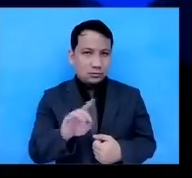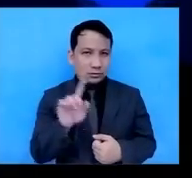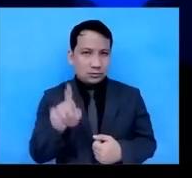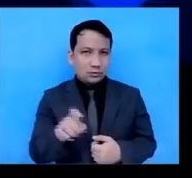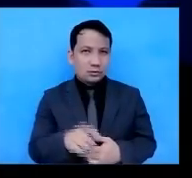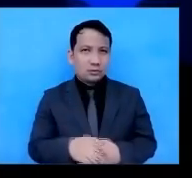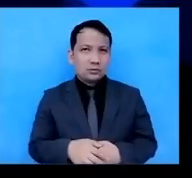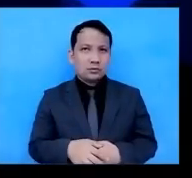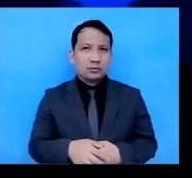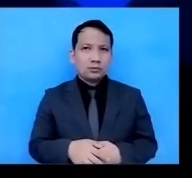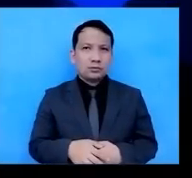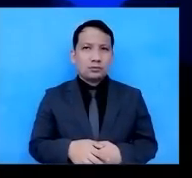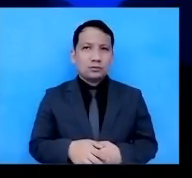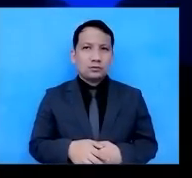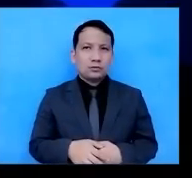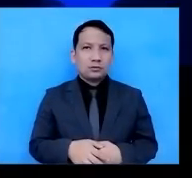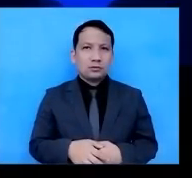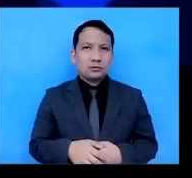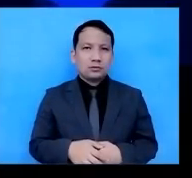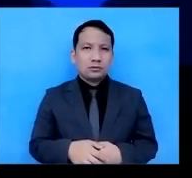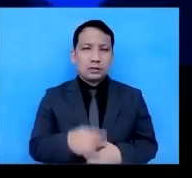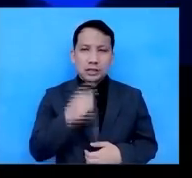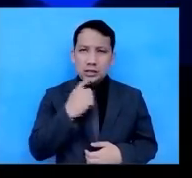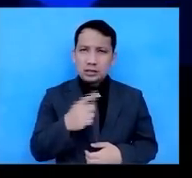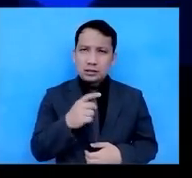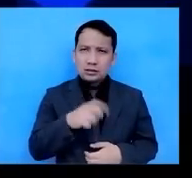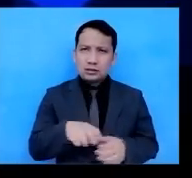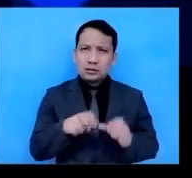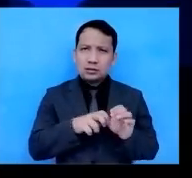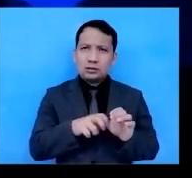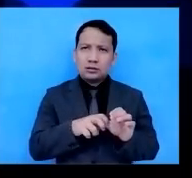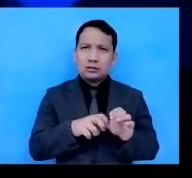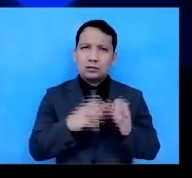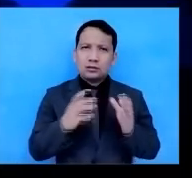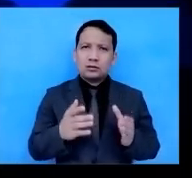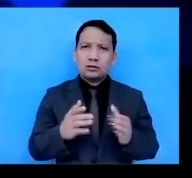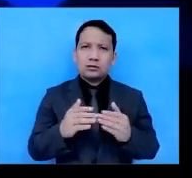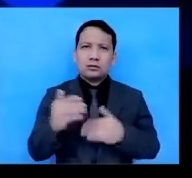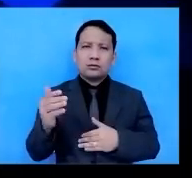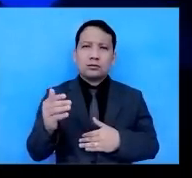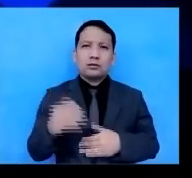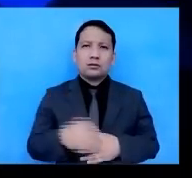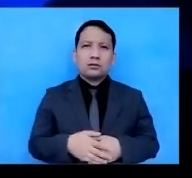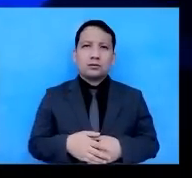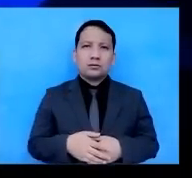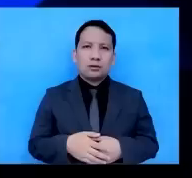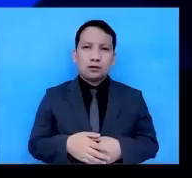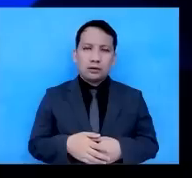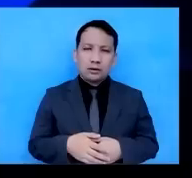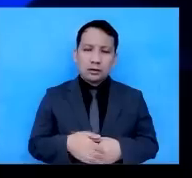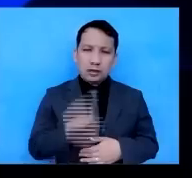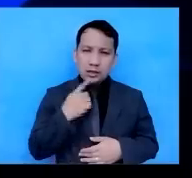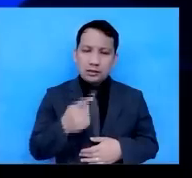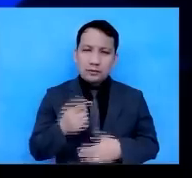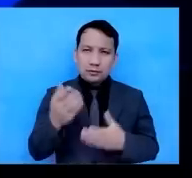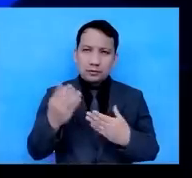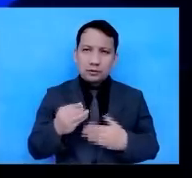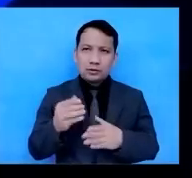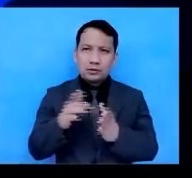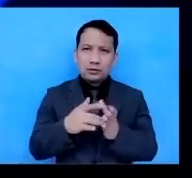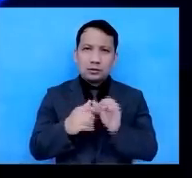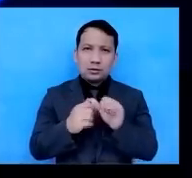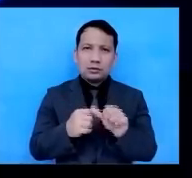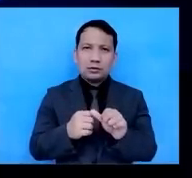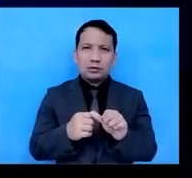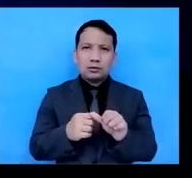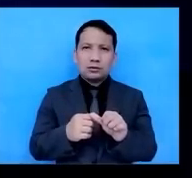ko, nung una, akala ko passenger po siya. Akala namin passenger po siya, yun pala. Ang sabi niya sa akin, tinake advantage niya, sabi niya, ah,